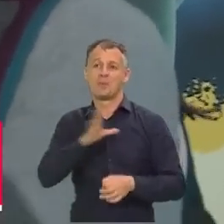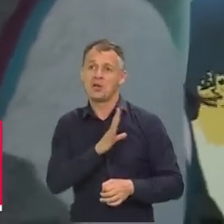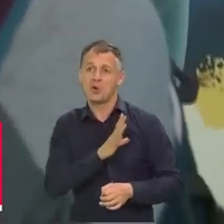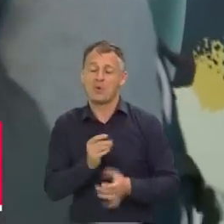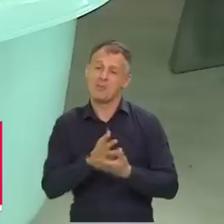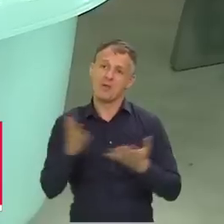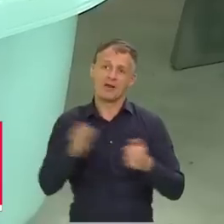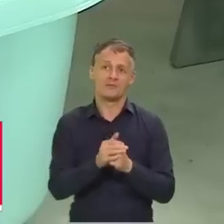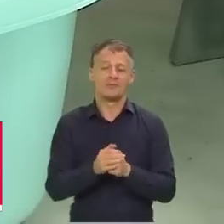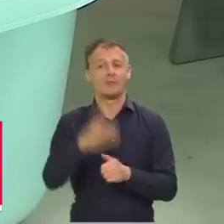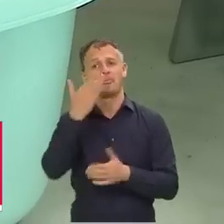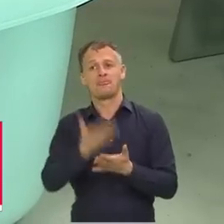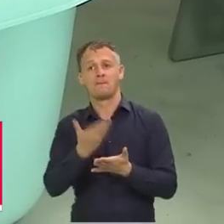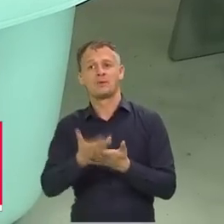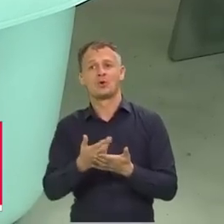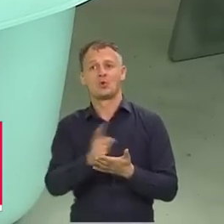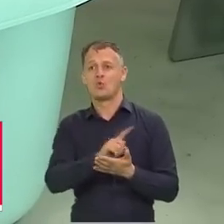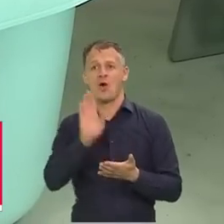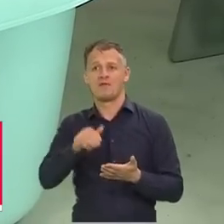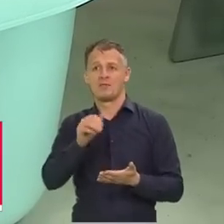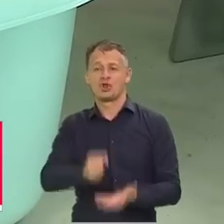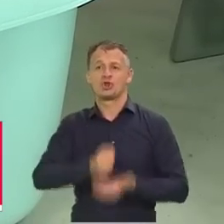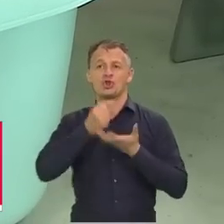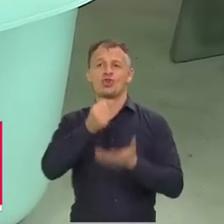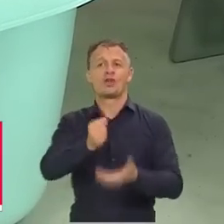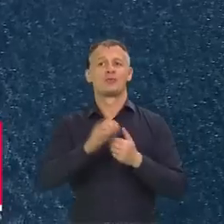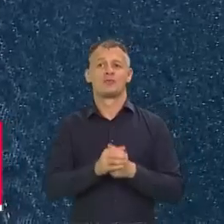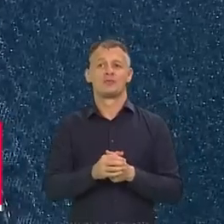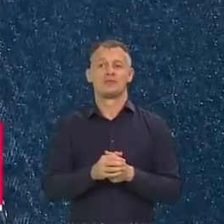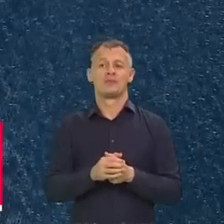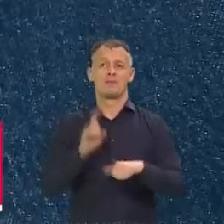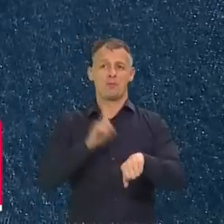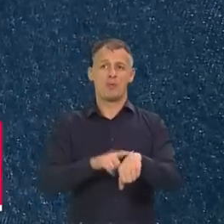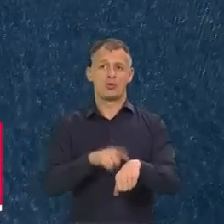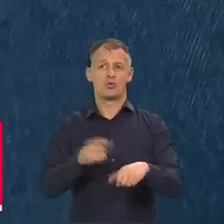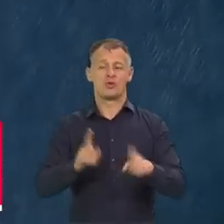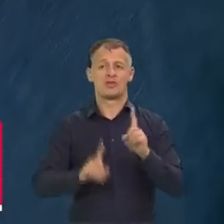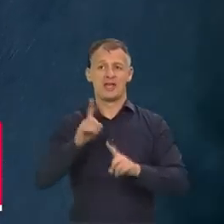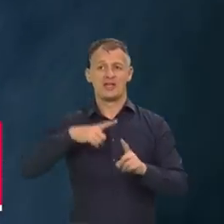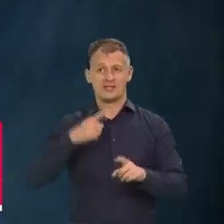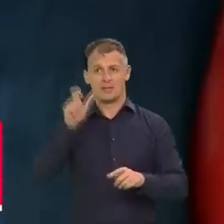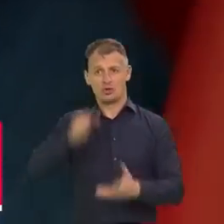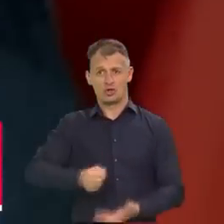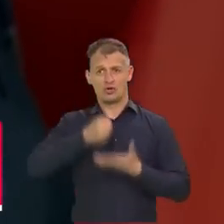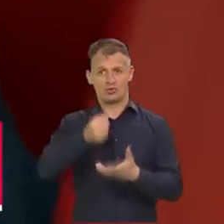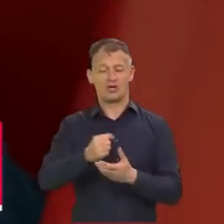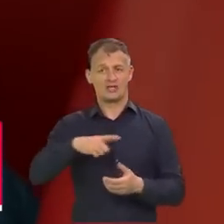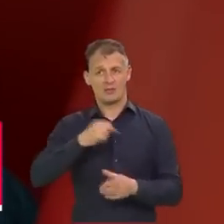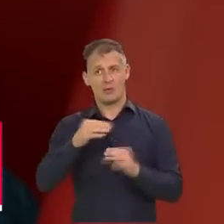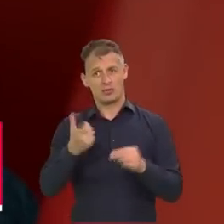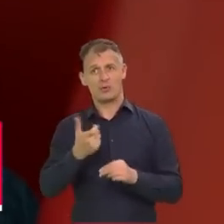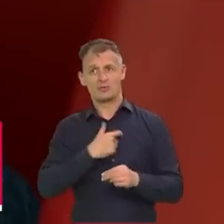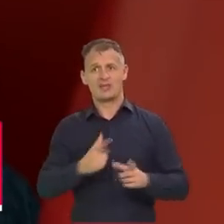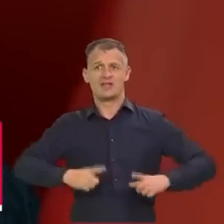risc, pentru că nu avem donatori. Iar în momentul când vor exista donatori, vor exista mult mai multe șanse